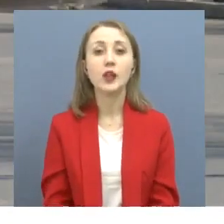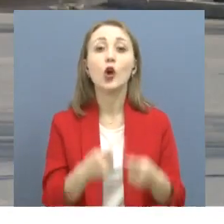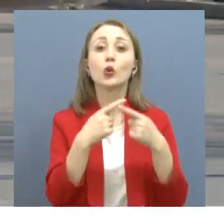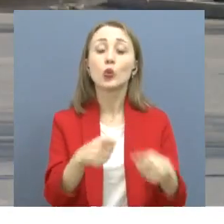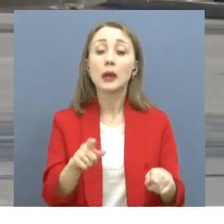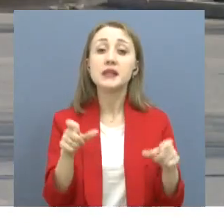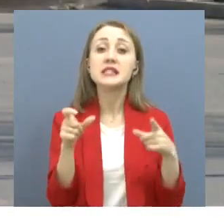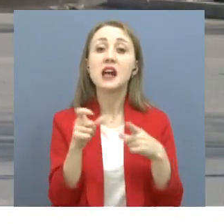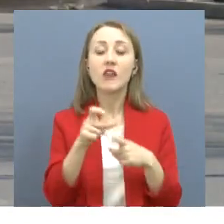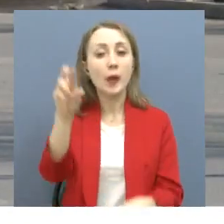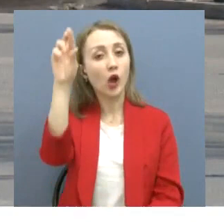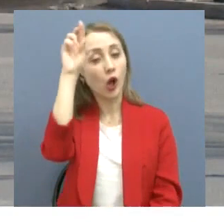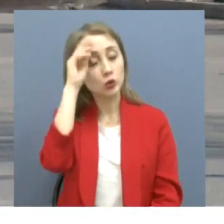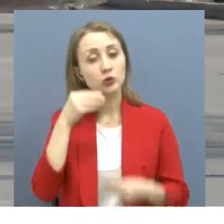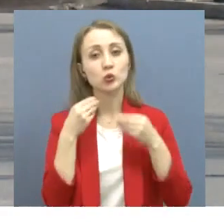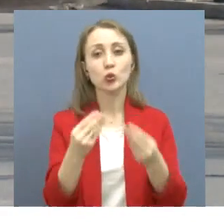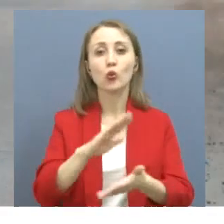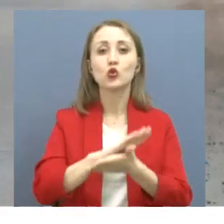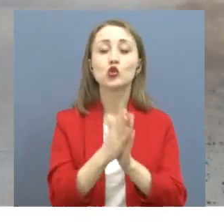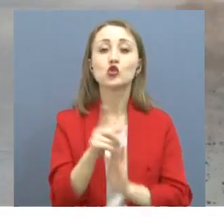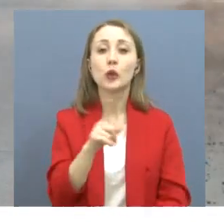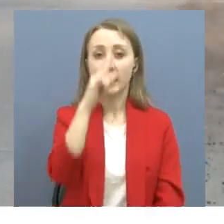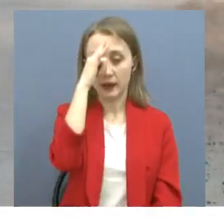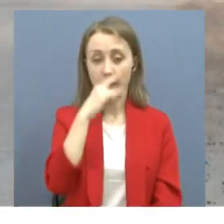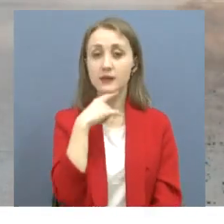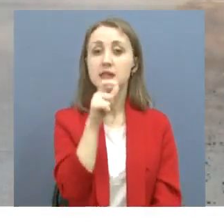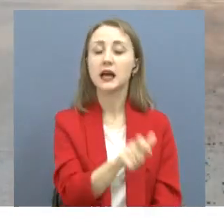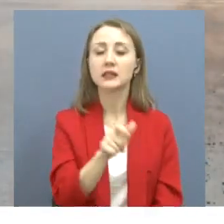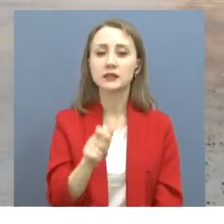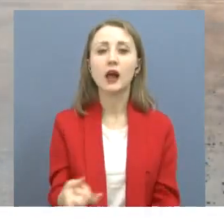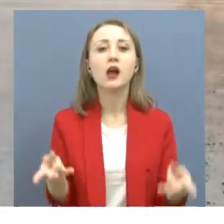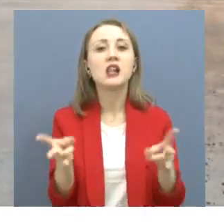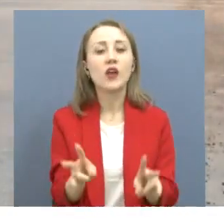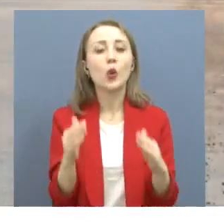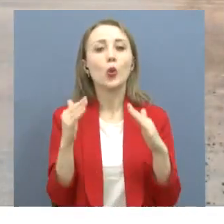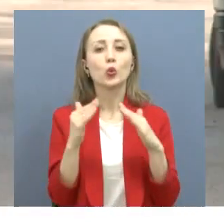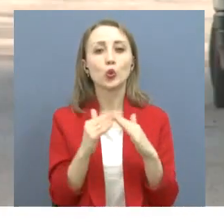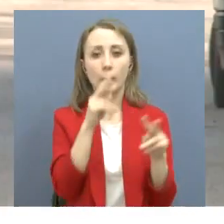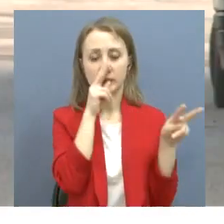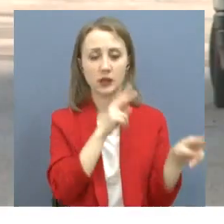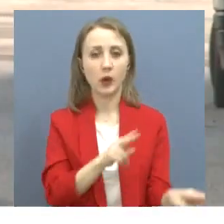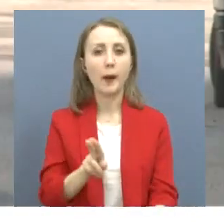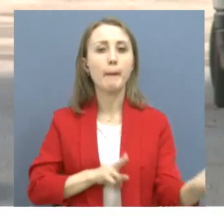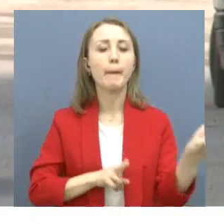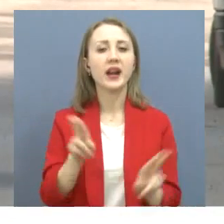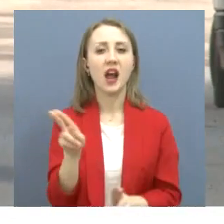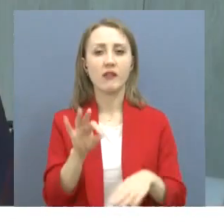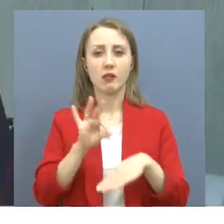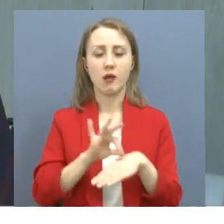Другими словами, государство создает условия, чтобы казахстанцы и акмолинцы оставались дома и строго соблюдали режим